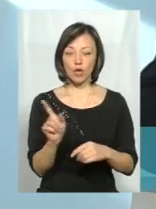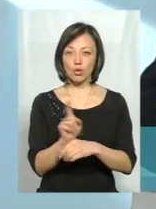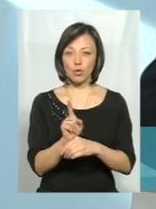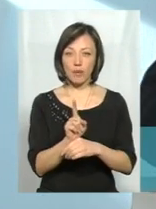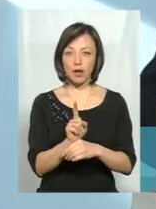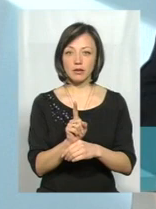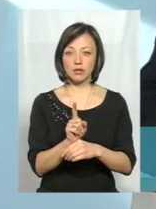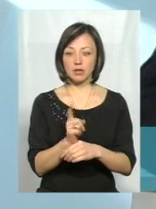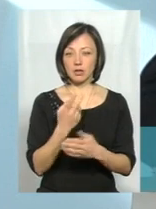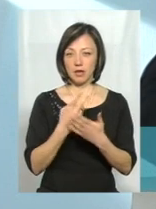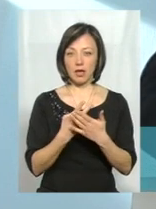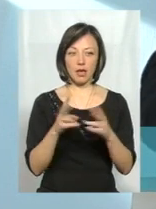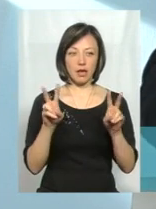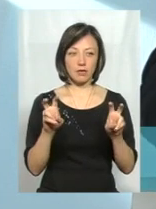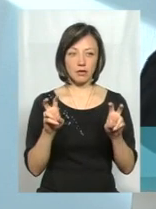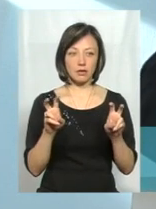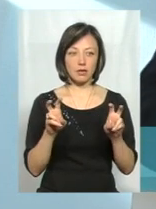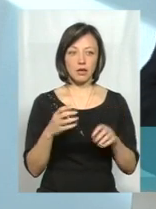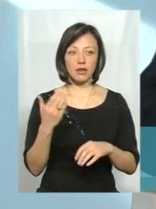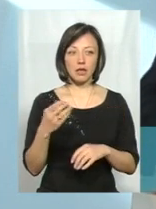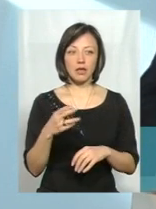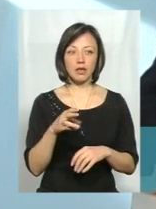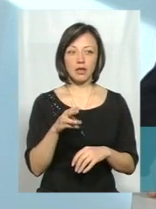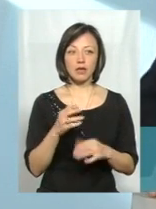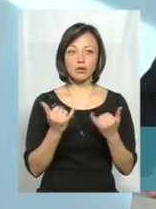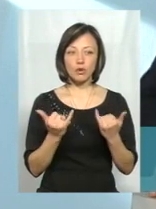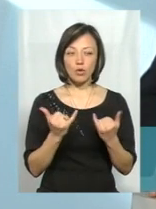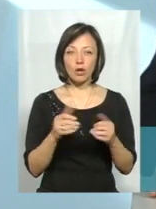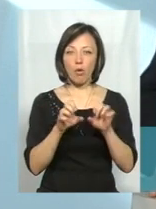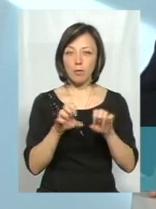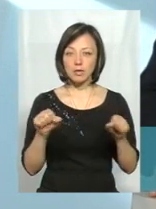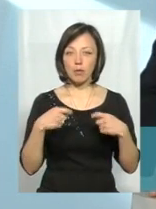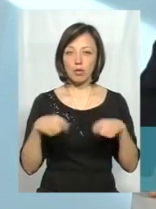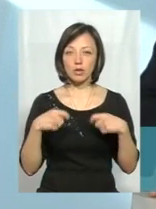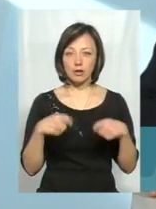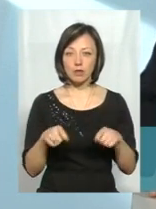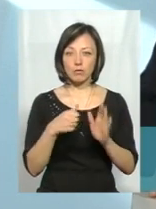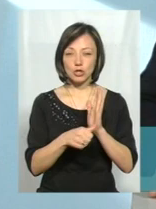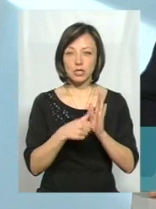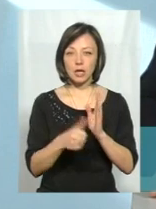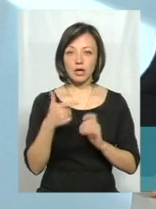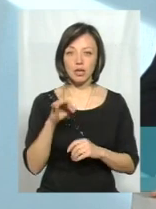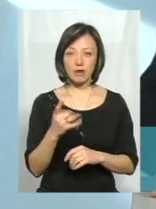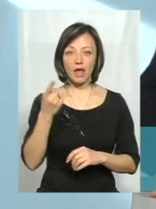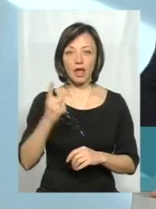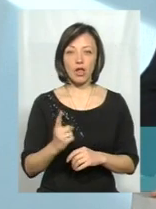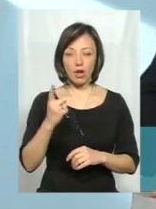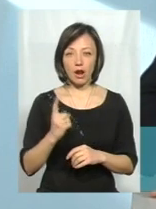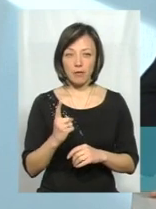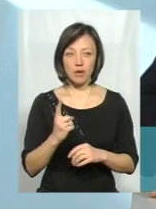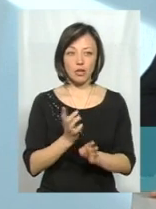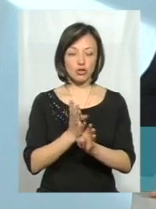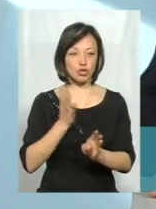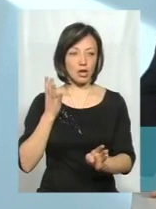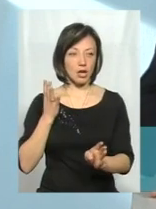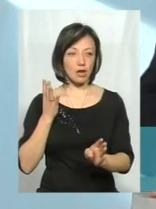нормальним явищем. От є Дмитрович, йому кажу, не може сьогодні колбаса продаватись по 60 гривень 1 кілограм, стоїть